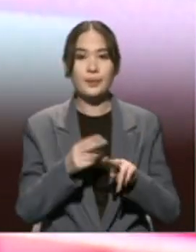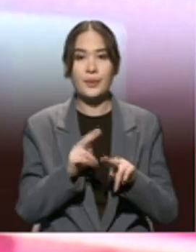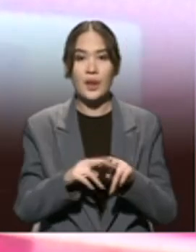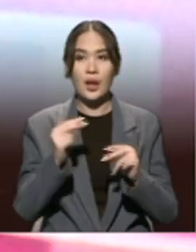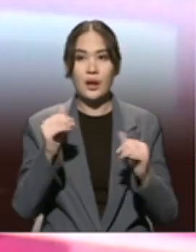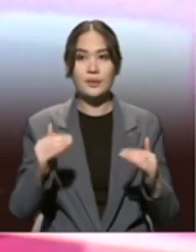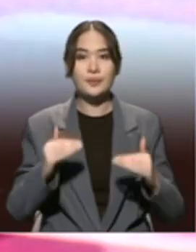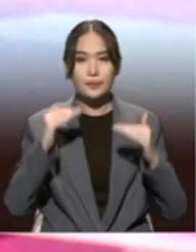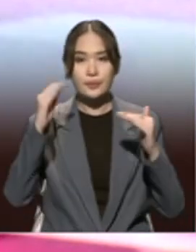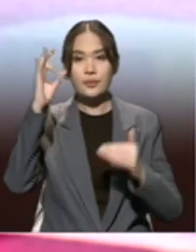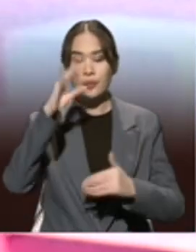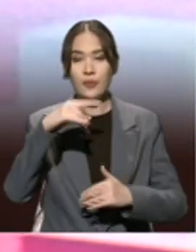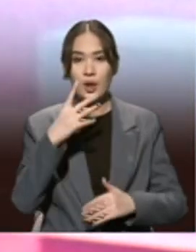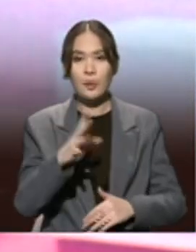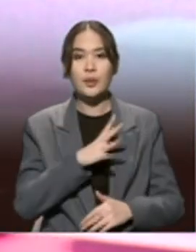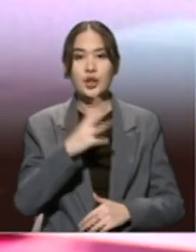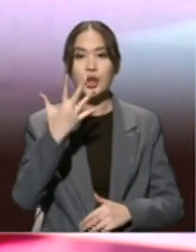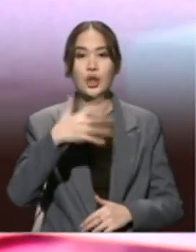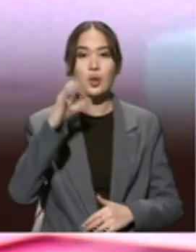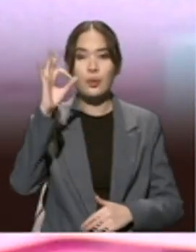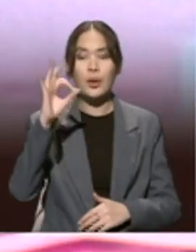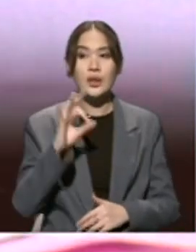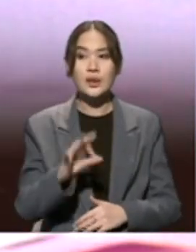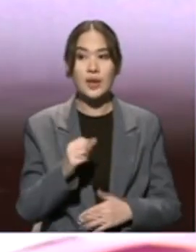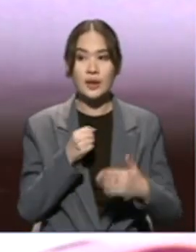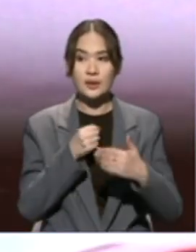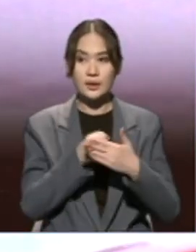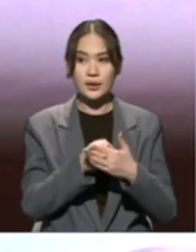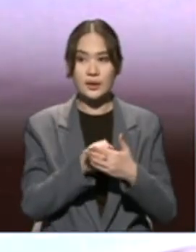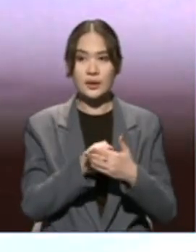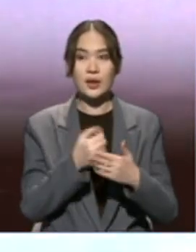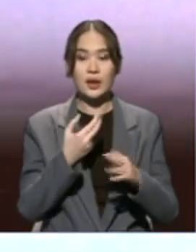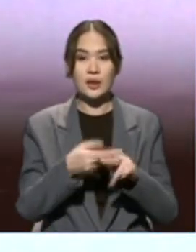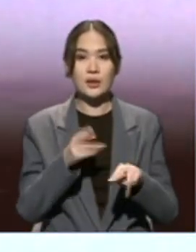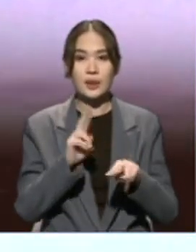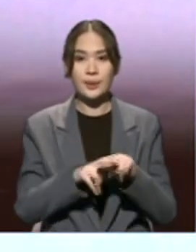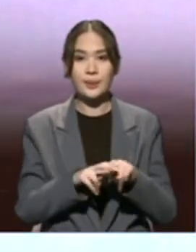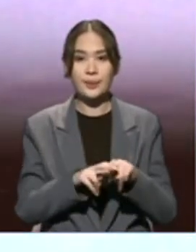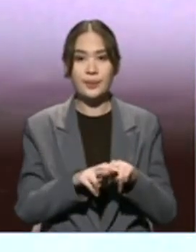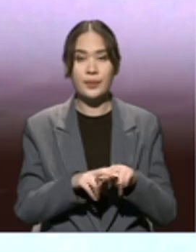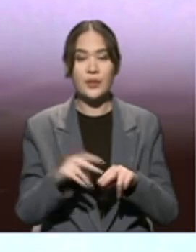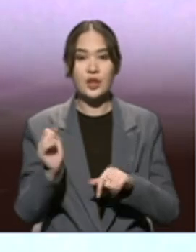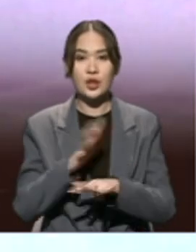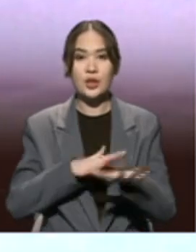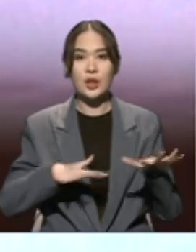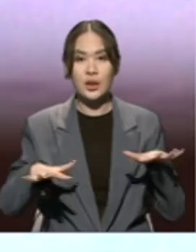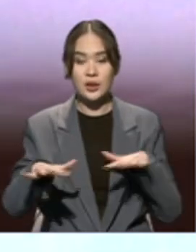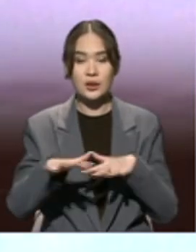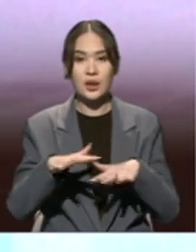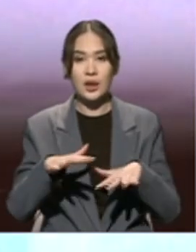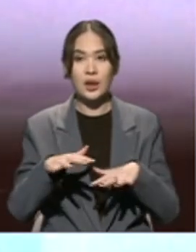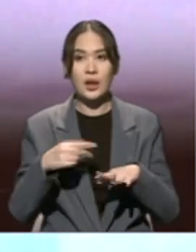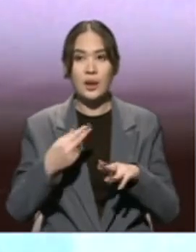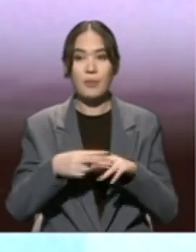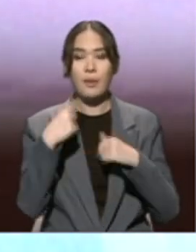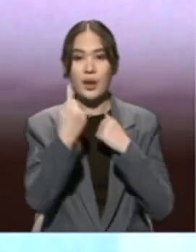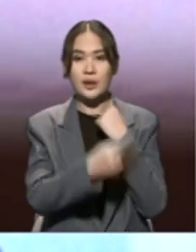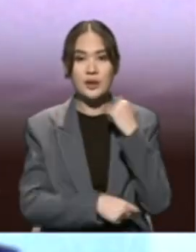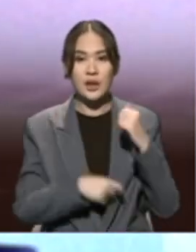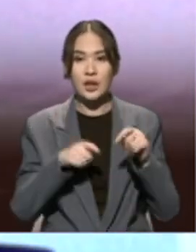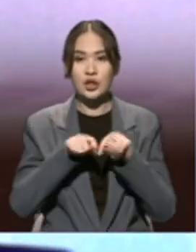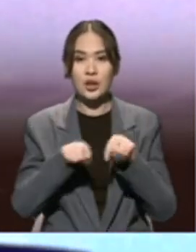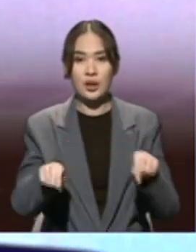өздеріңіз білесіздер, бізде 50%-ға дейін мынау жергілікті материалдар